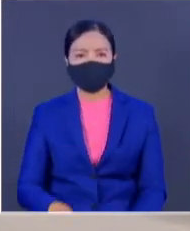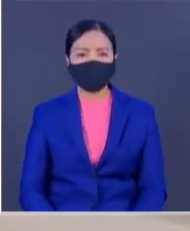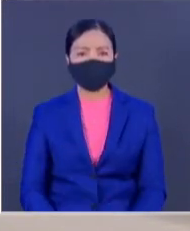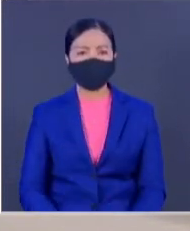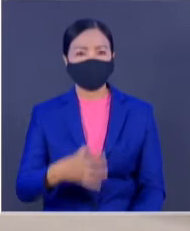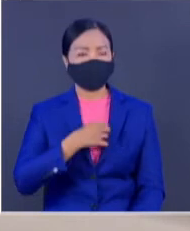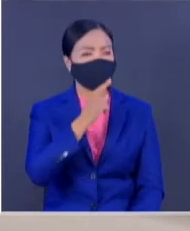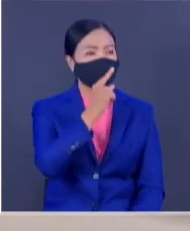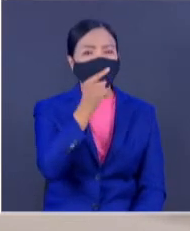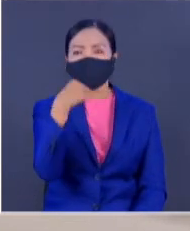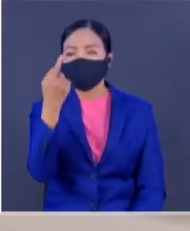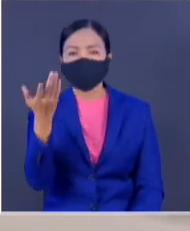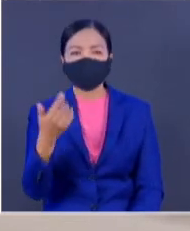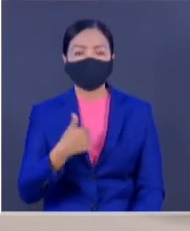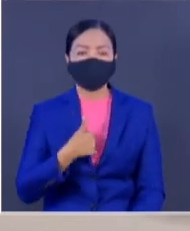ใคร